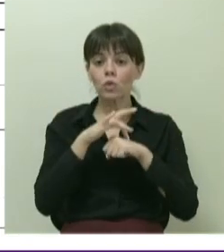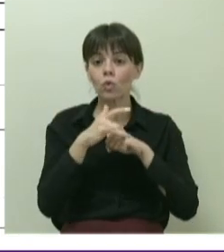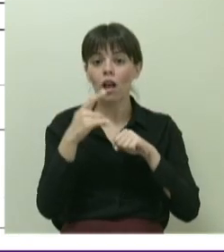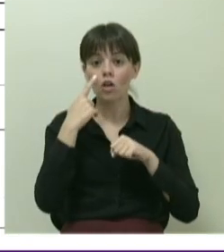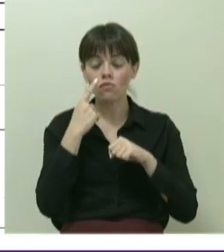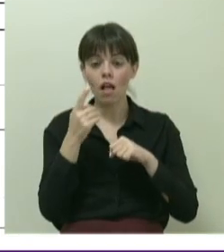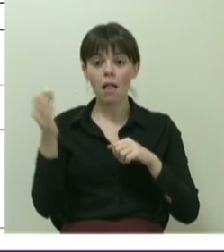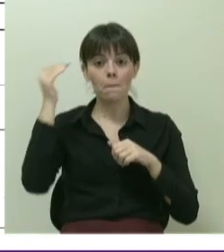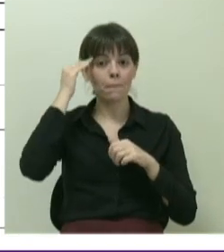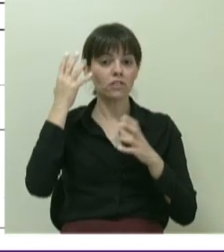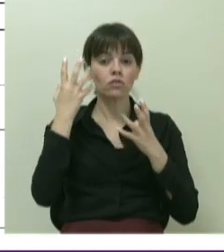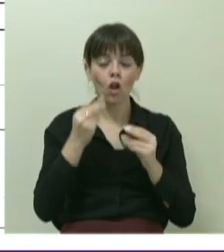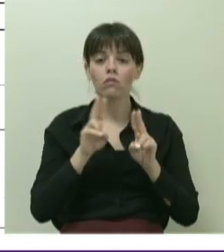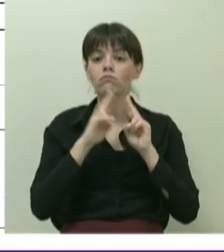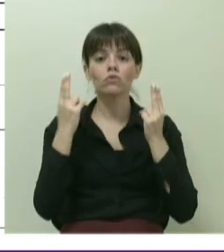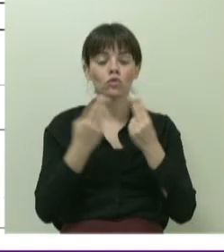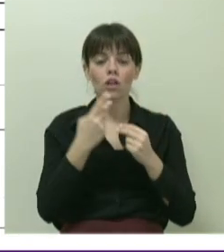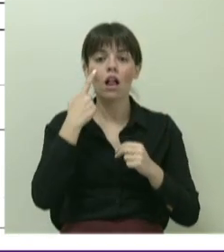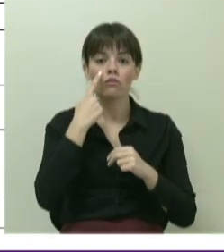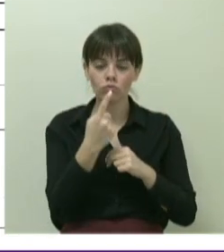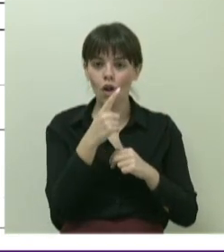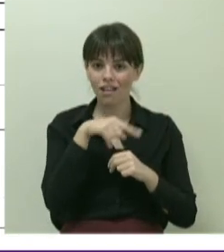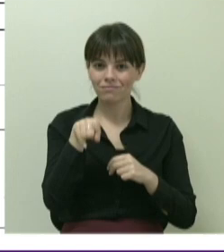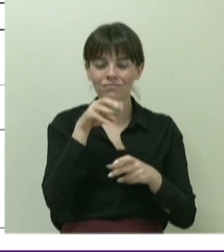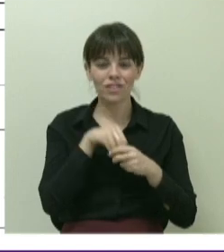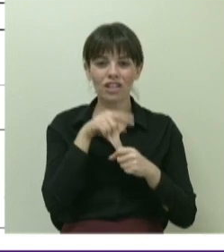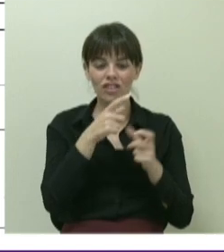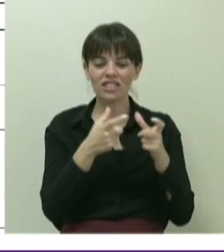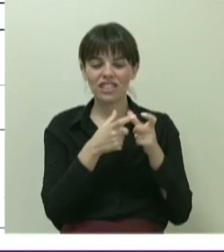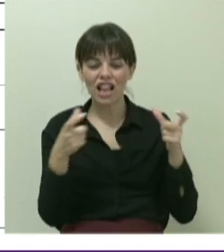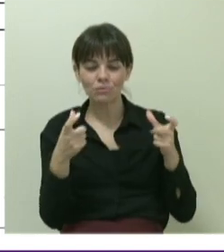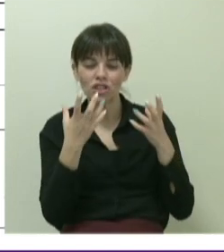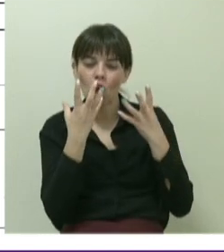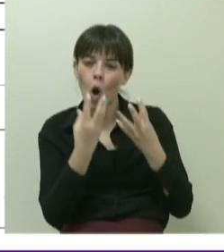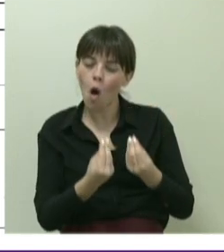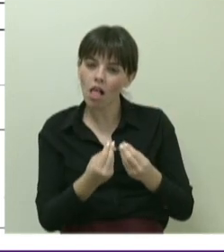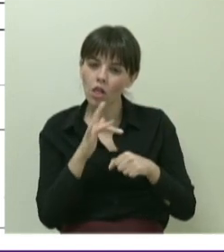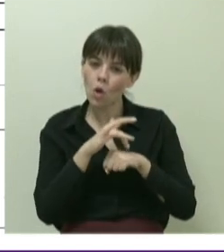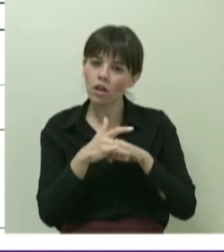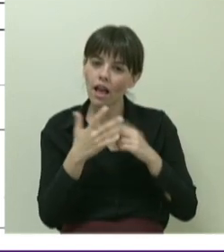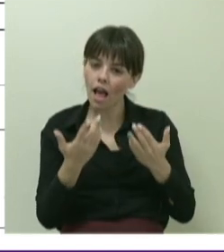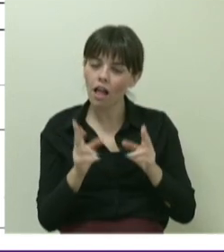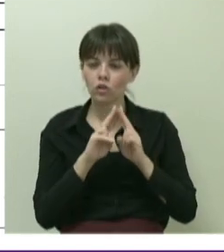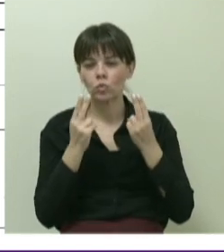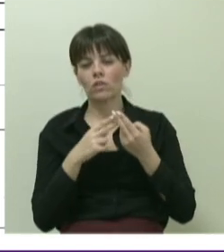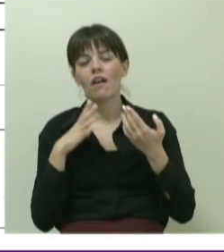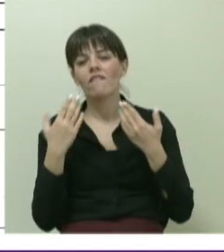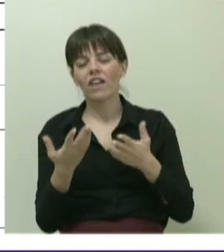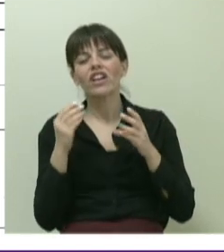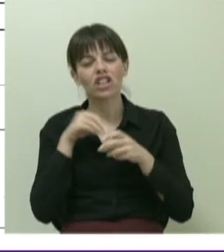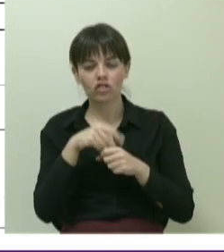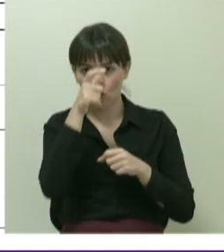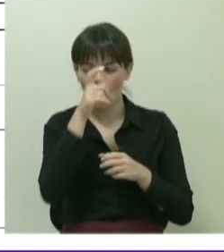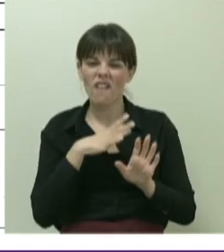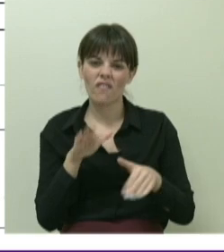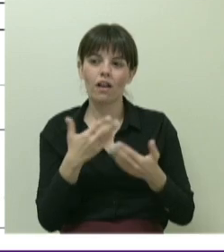önde gelenleri, dünyanın lokomotifleri, gelişmekte olan ülkeler ve dünya var. Tabii ki içinde Türkiye